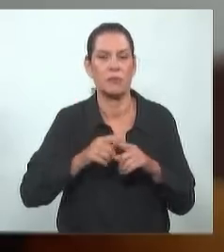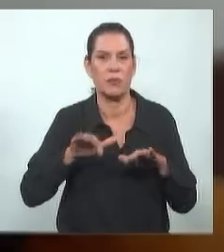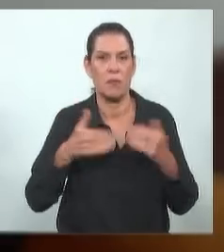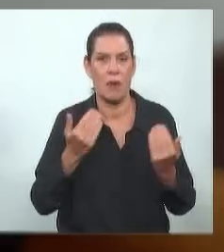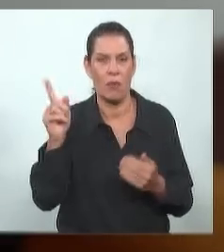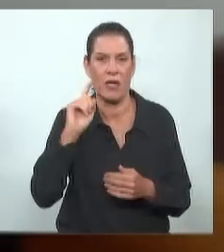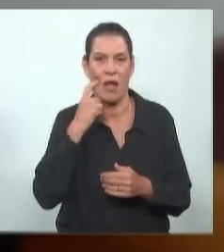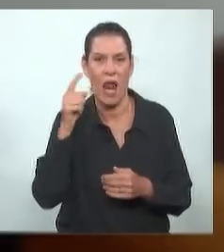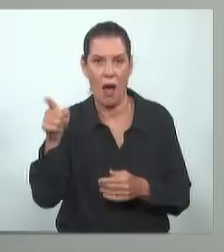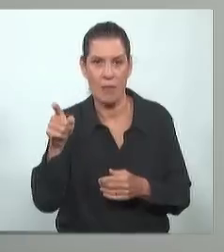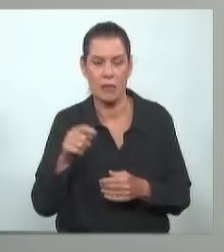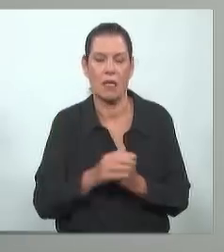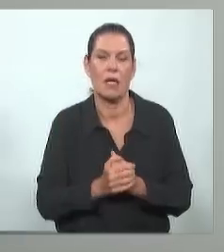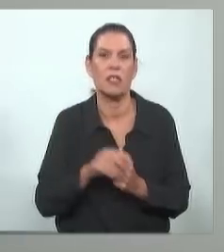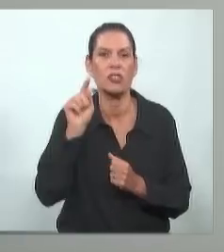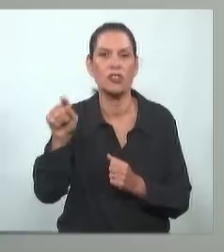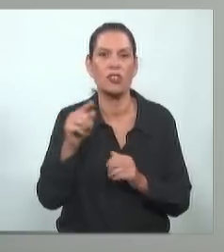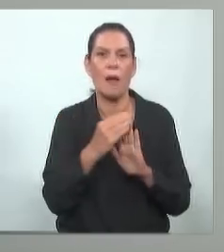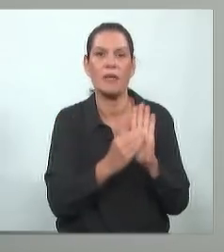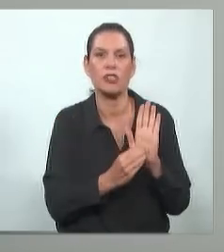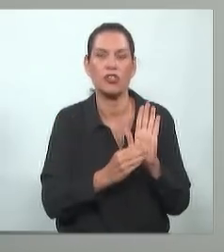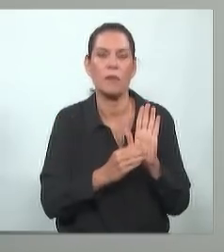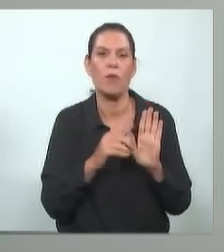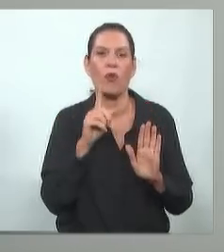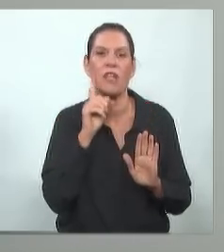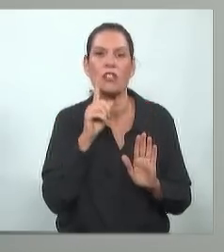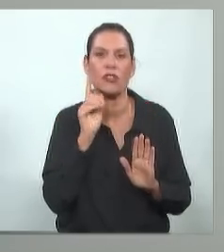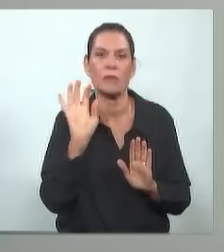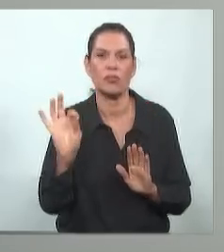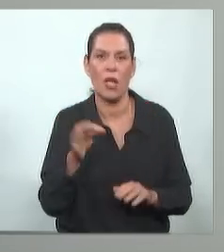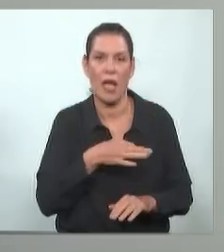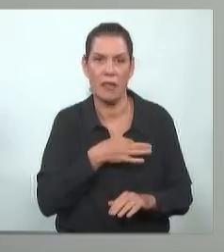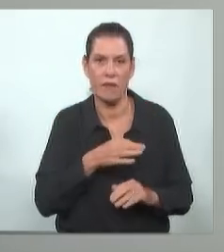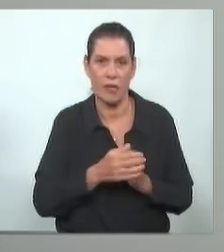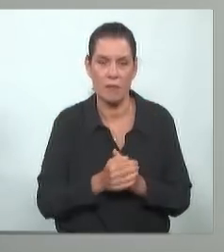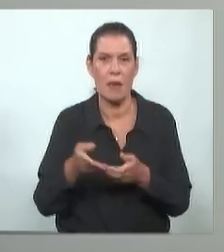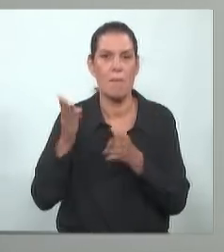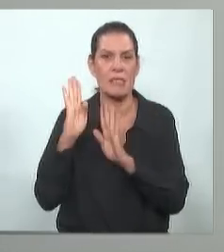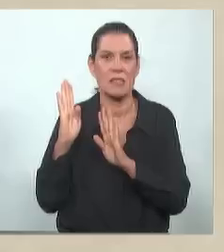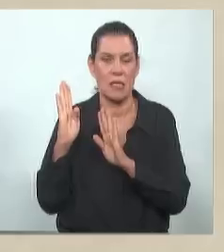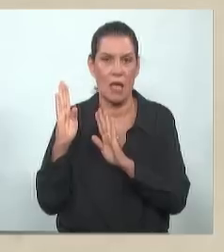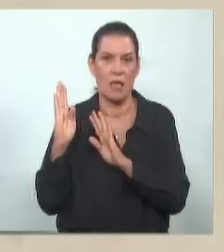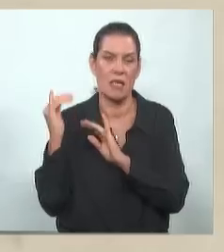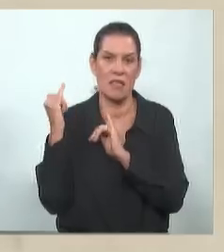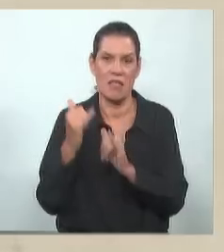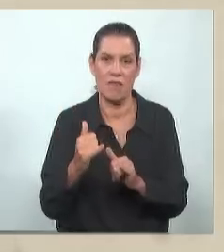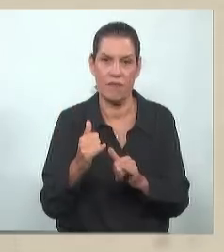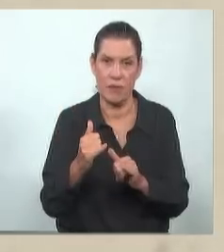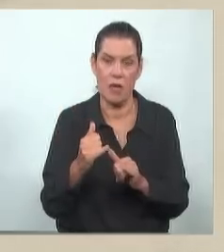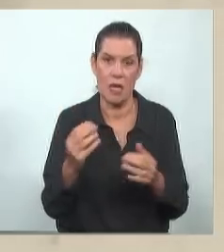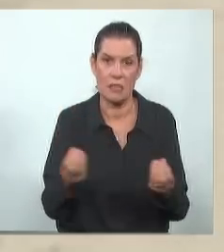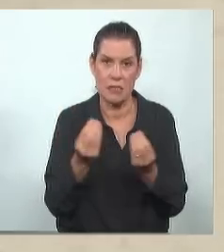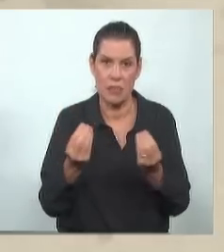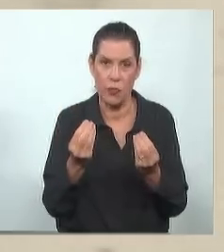רשימות הנפגעים. הייתה מגיעה מסעית עם הציוד, ואני סידרתי את זה במדפים לפי הקטגוריות.